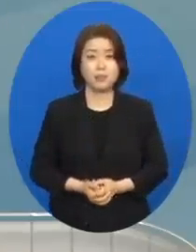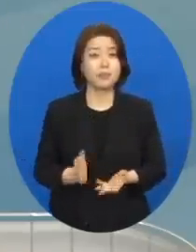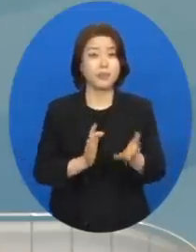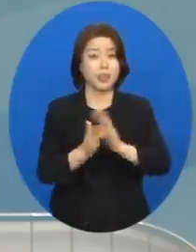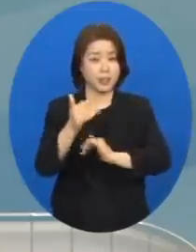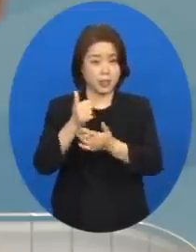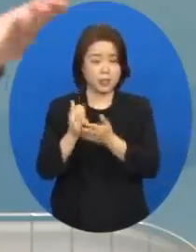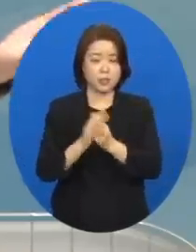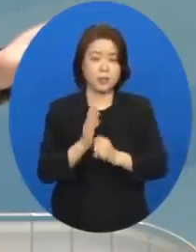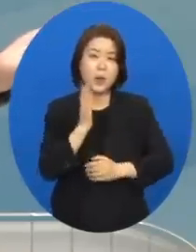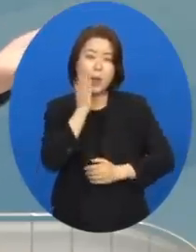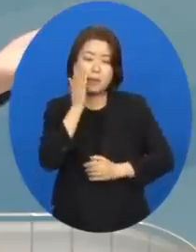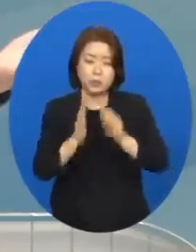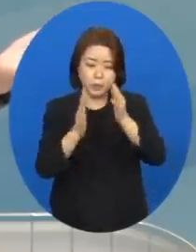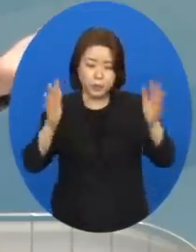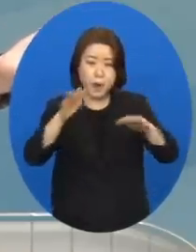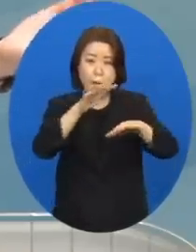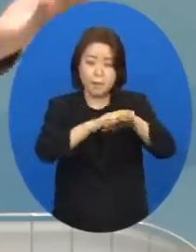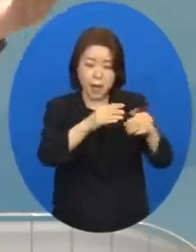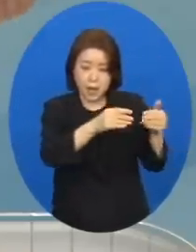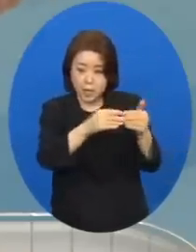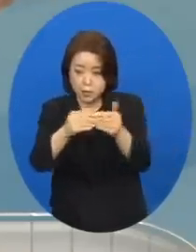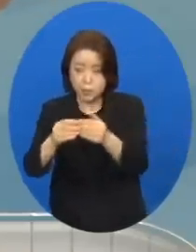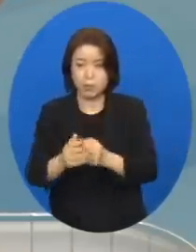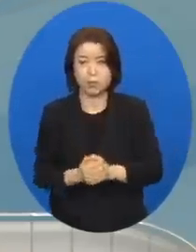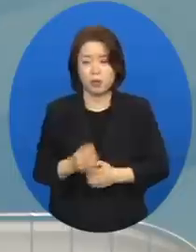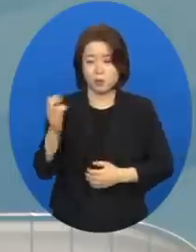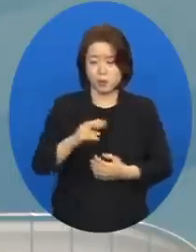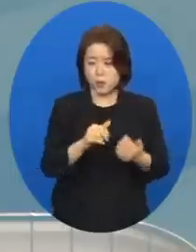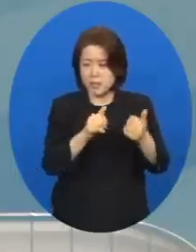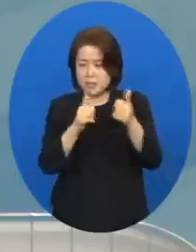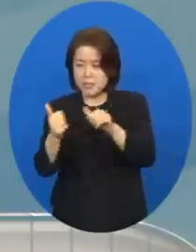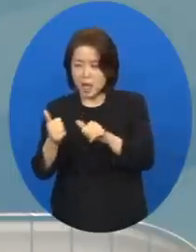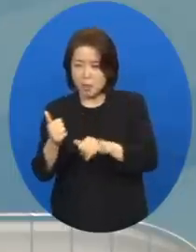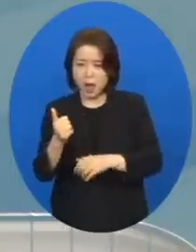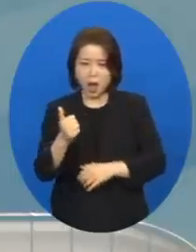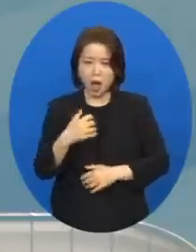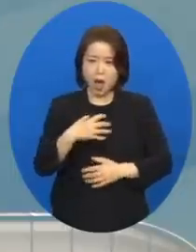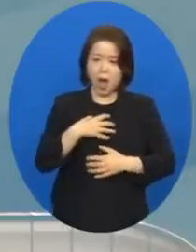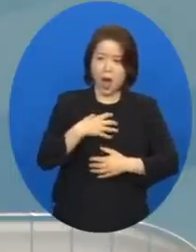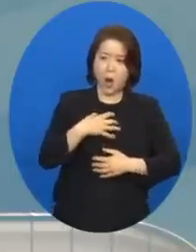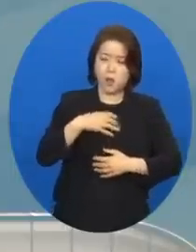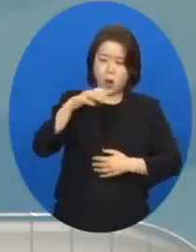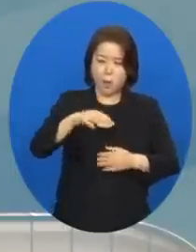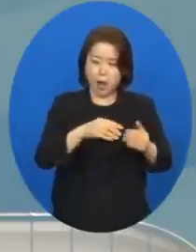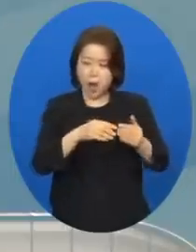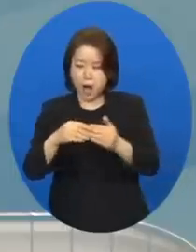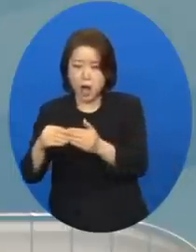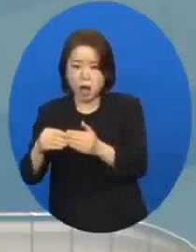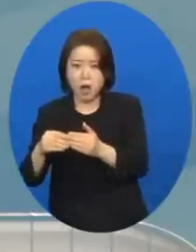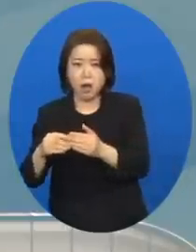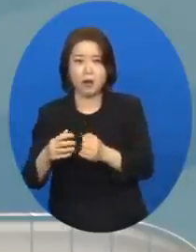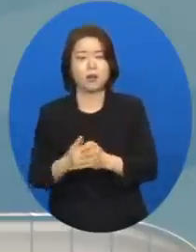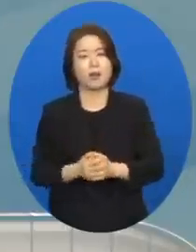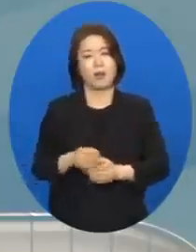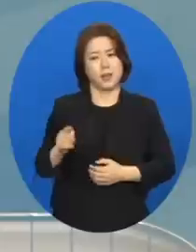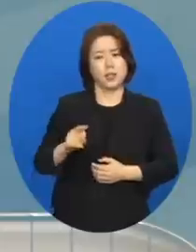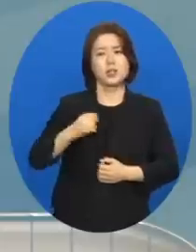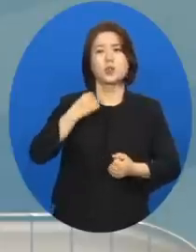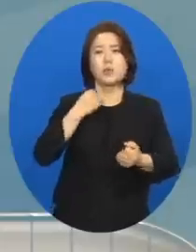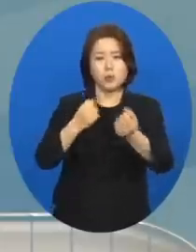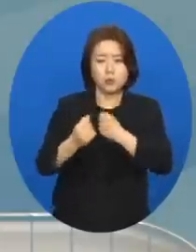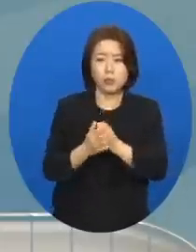예수님이 푸른 초장으로 인도하시든 사망의 음침한 골짜기로 이끌어 가시든 예수님이 내 목자이신